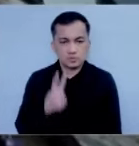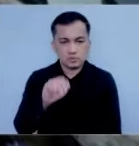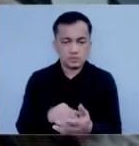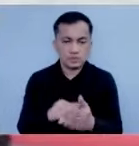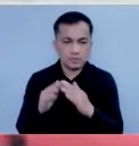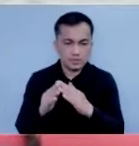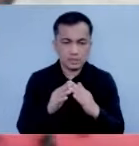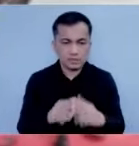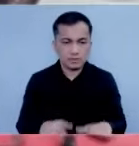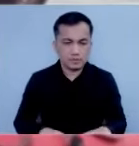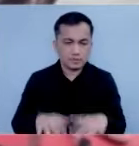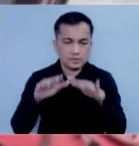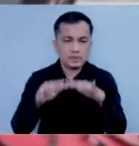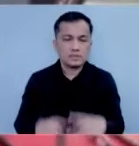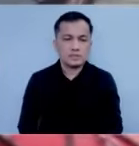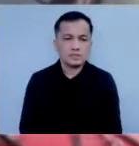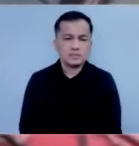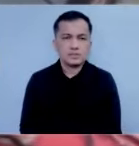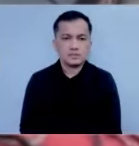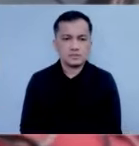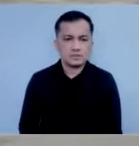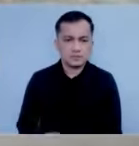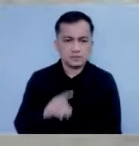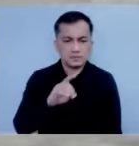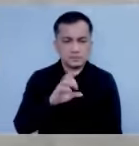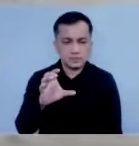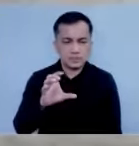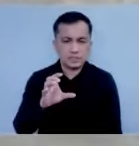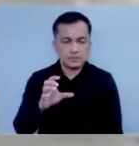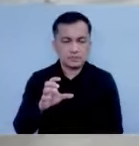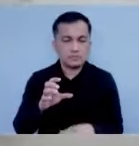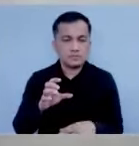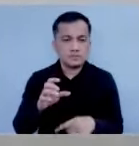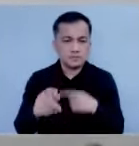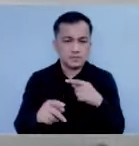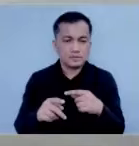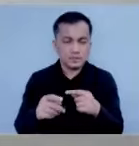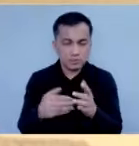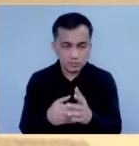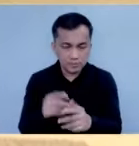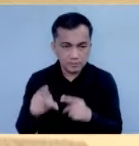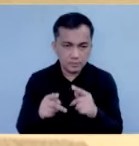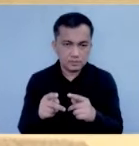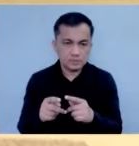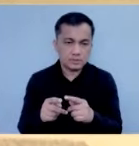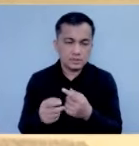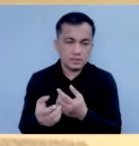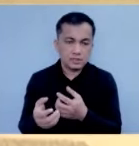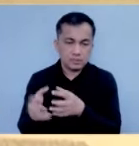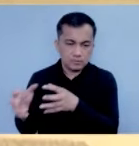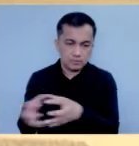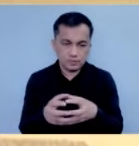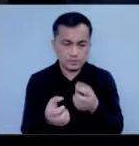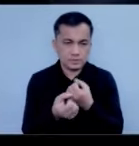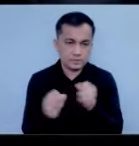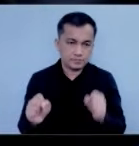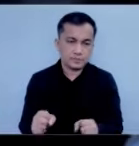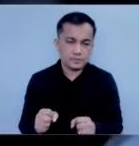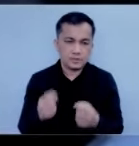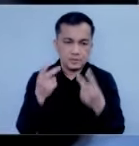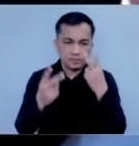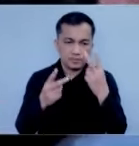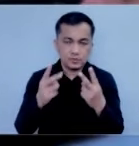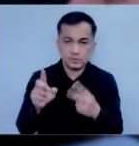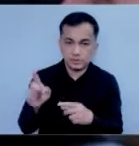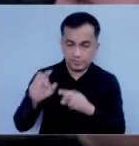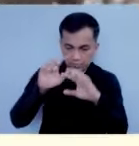sa baha. Lagpas 100,000 residente ang sinagip at inilikas doon. Bumisita na rin ang Pangulo ng Kazakhstan sa